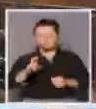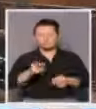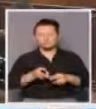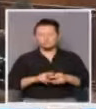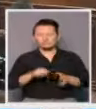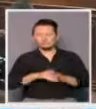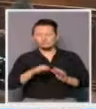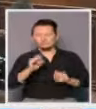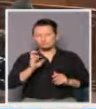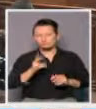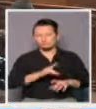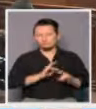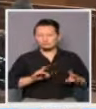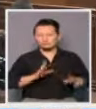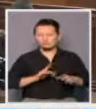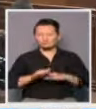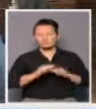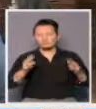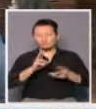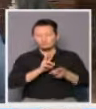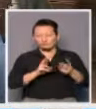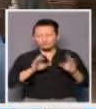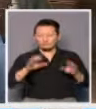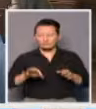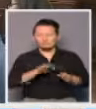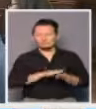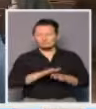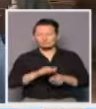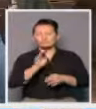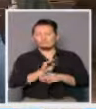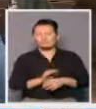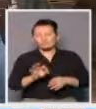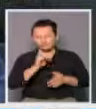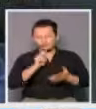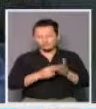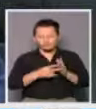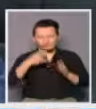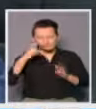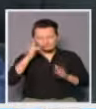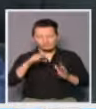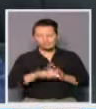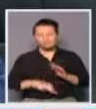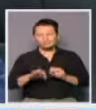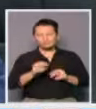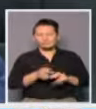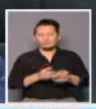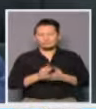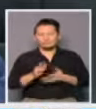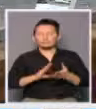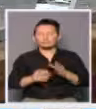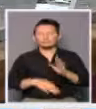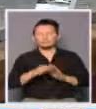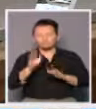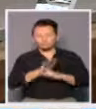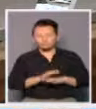Куандык Кашкенов рассказал присутствующим о внесенных изменениях и дополнениях в экологический кодекс Казахстана. Со вступлением в силу